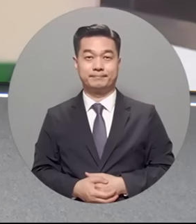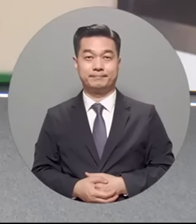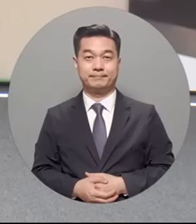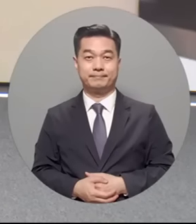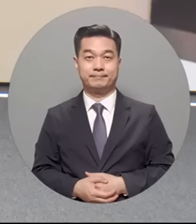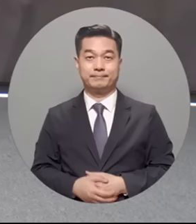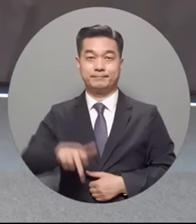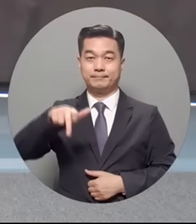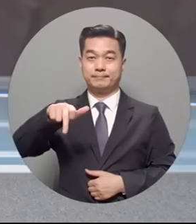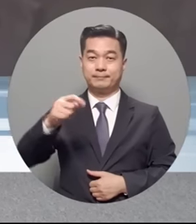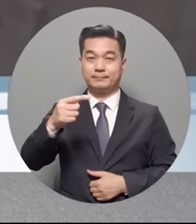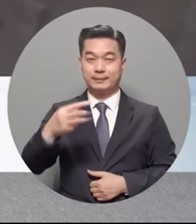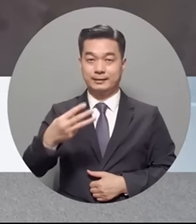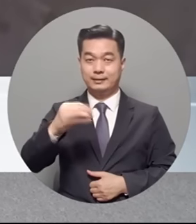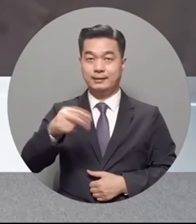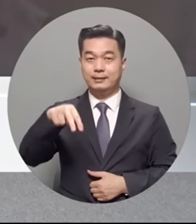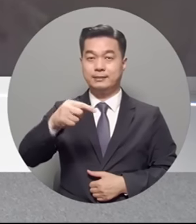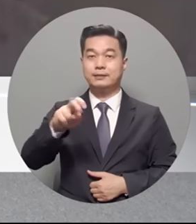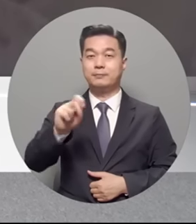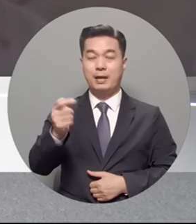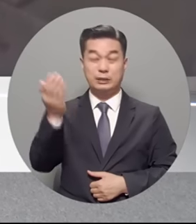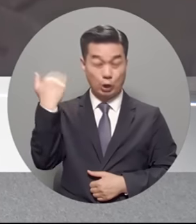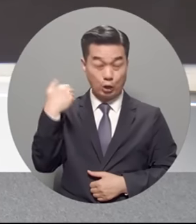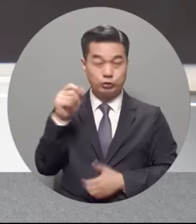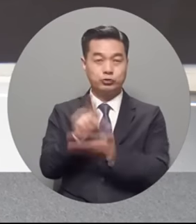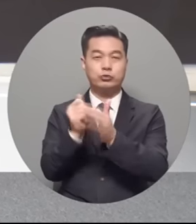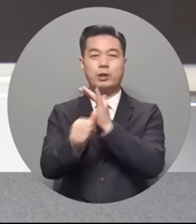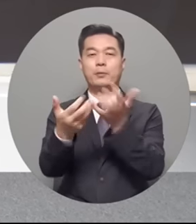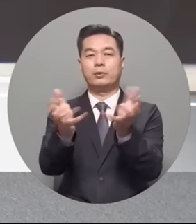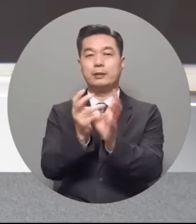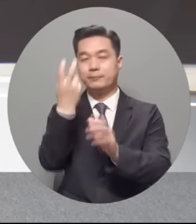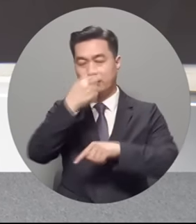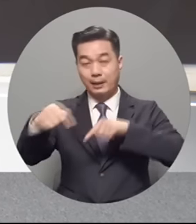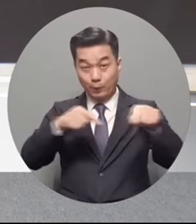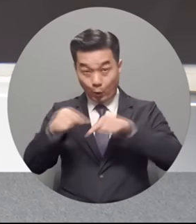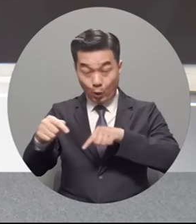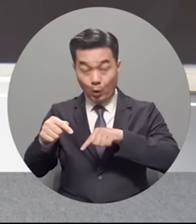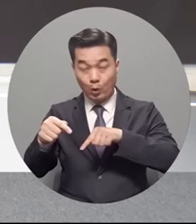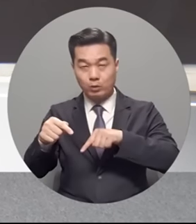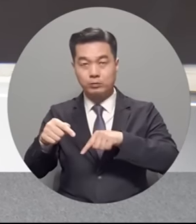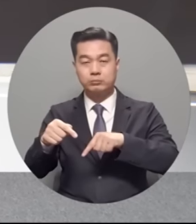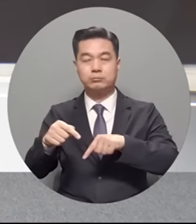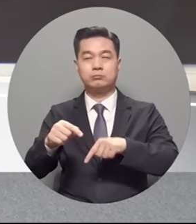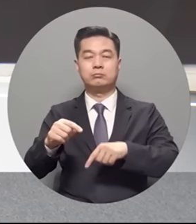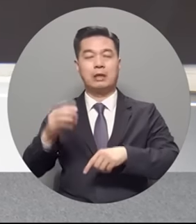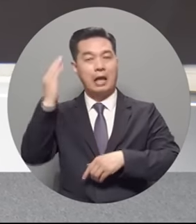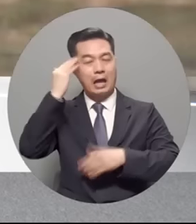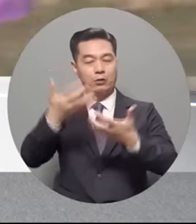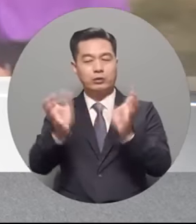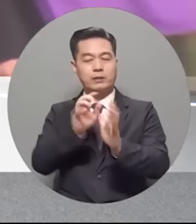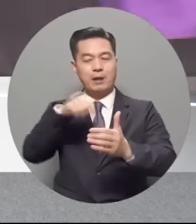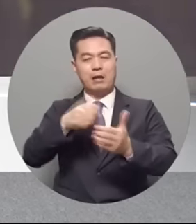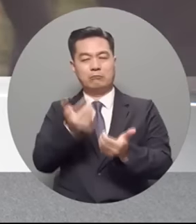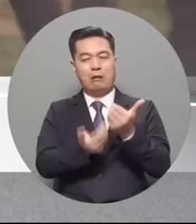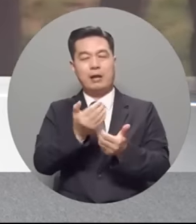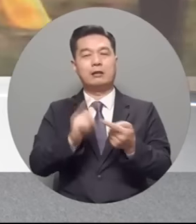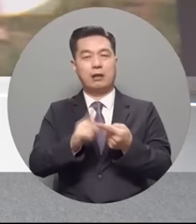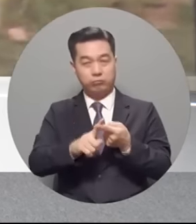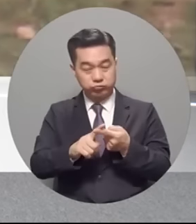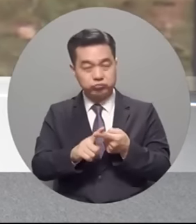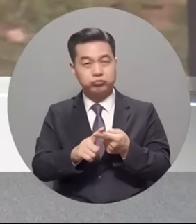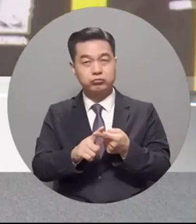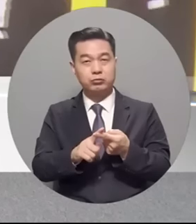클린스만 전 축구대표팀 감독이 아시안컵 내분 사태에 대해 뒤늦게 입을 열었습니다. 성공적인 결과에도